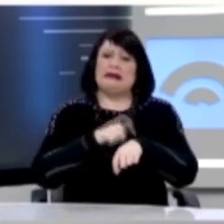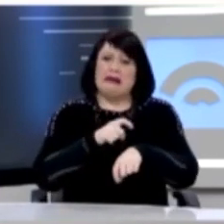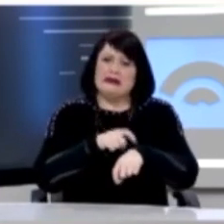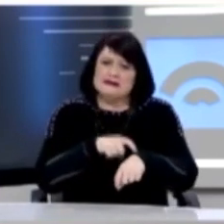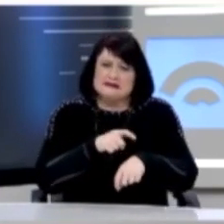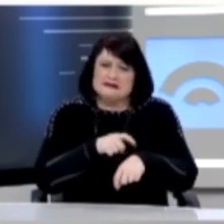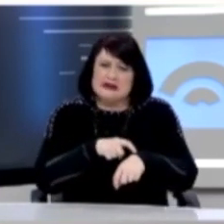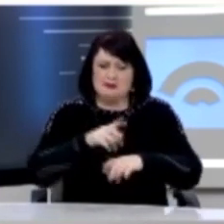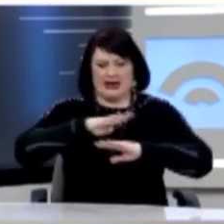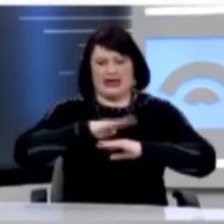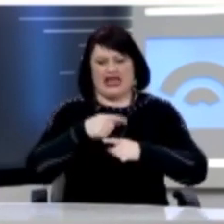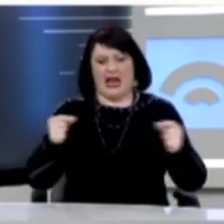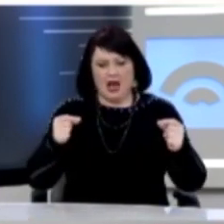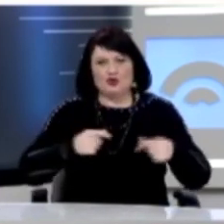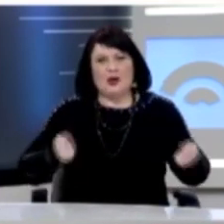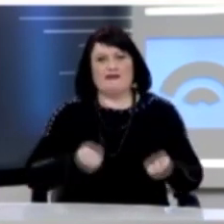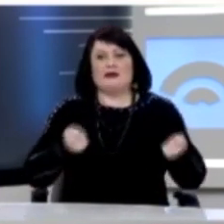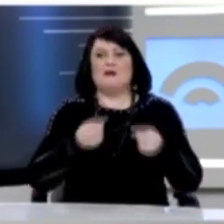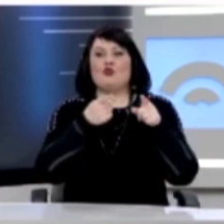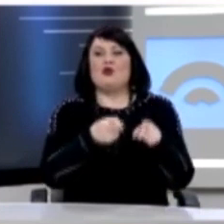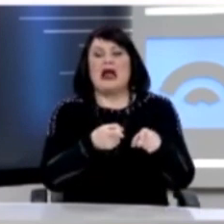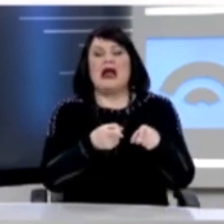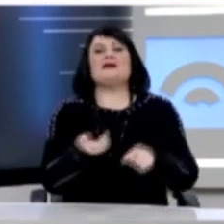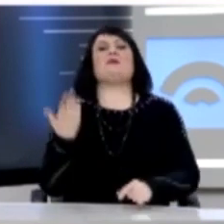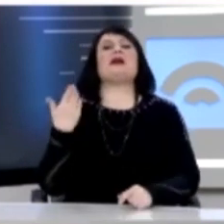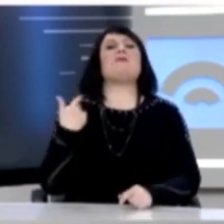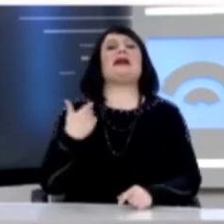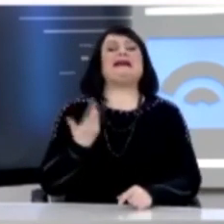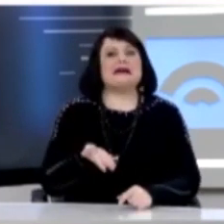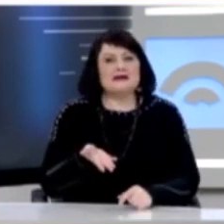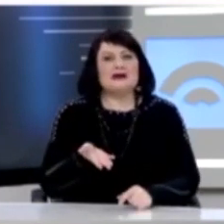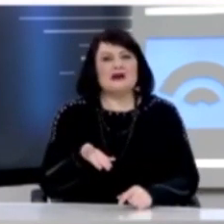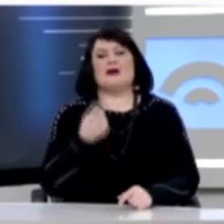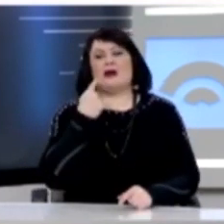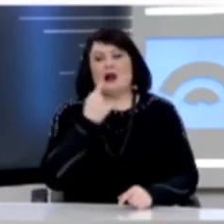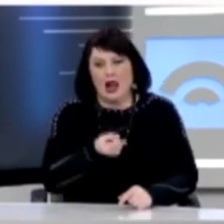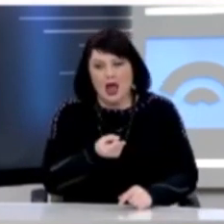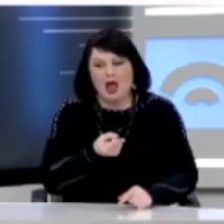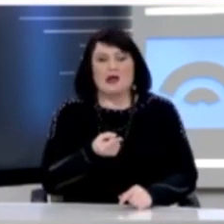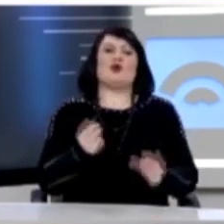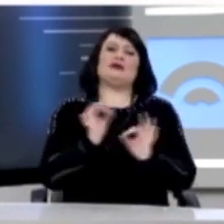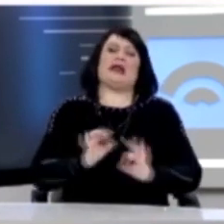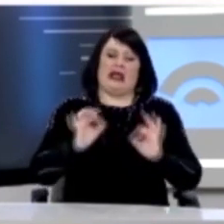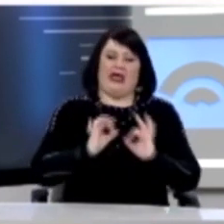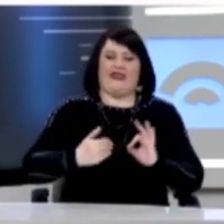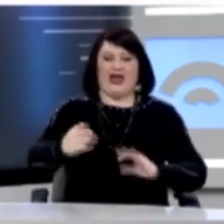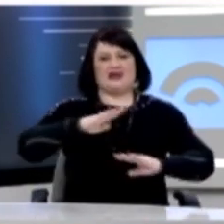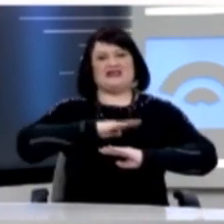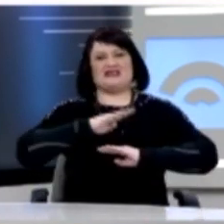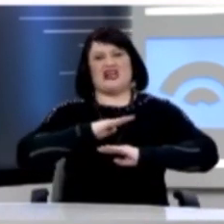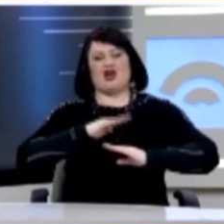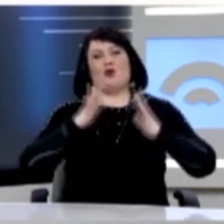κάθε κίνηση του ΝΑΤΟ προστιθέμενη στην προηγούμενη του επιβεβαιώνει ότι ετοιμάζεται και για